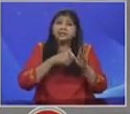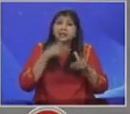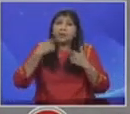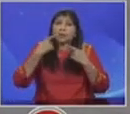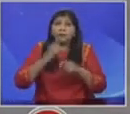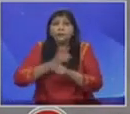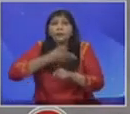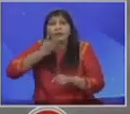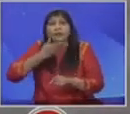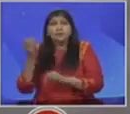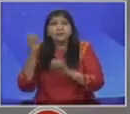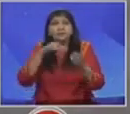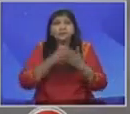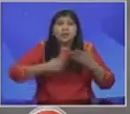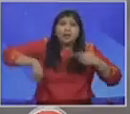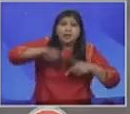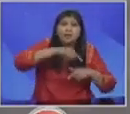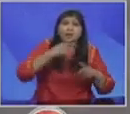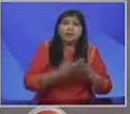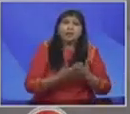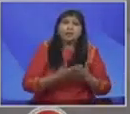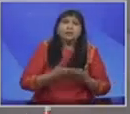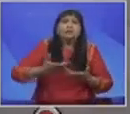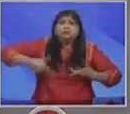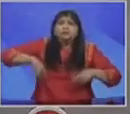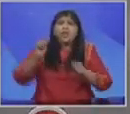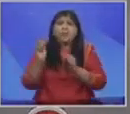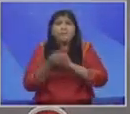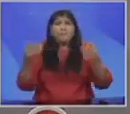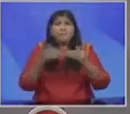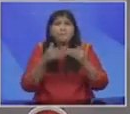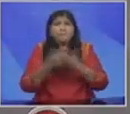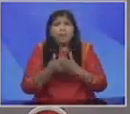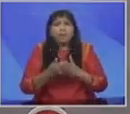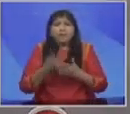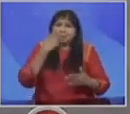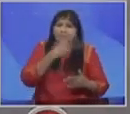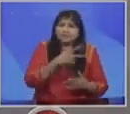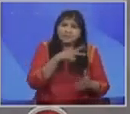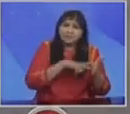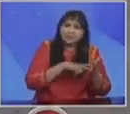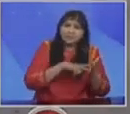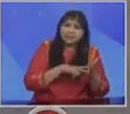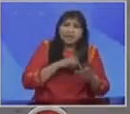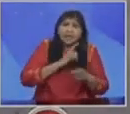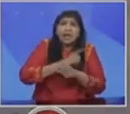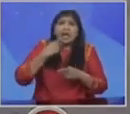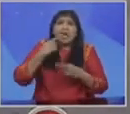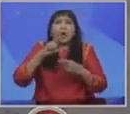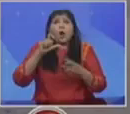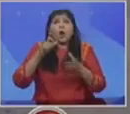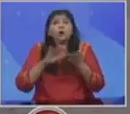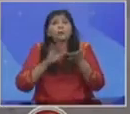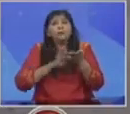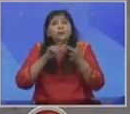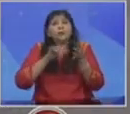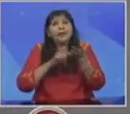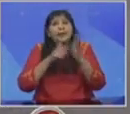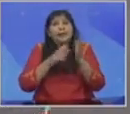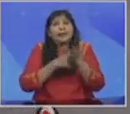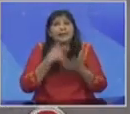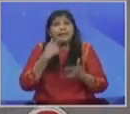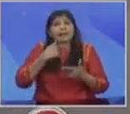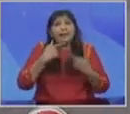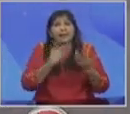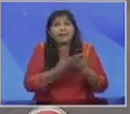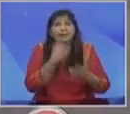शास्त्रा संस्कृत महाविद्यालय से दलनायकः अखिलेश पांडेयः तीव्रगत्या कंठल्तेन कंदुकम